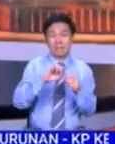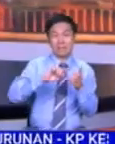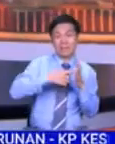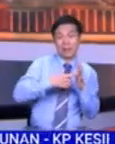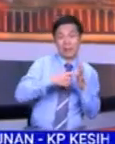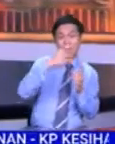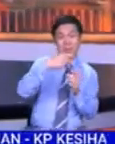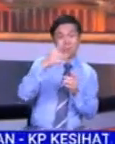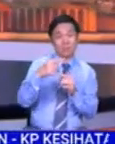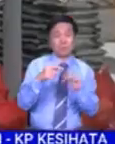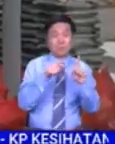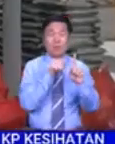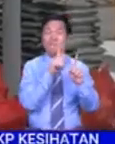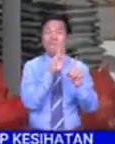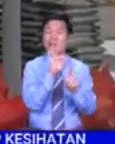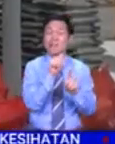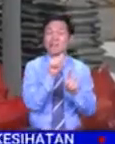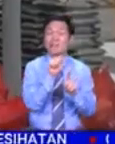Kuasa.